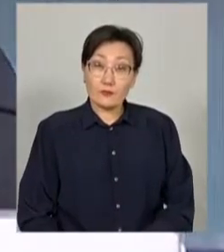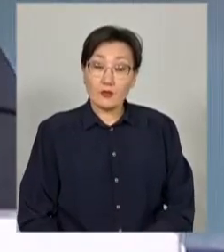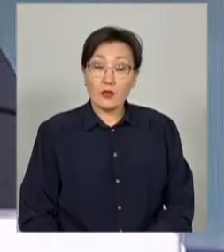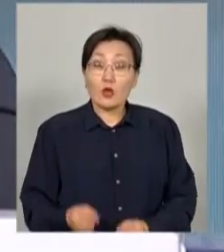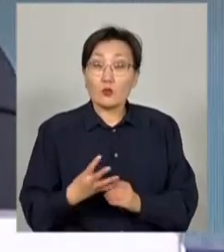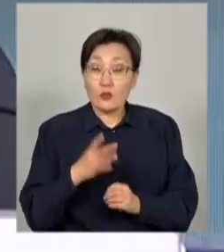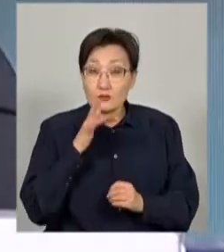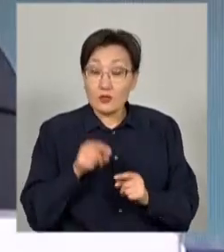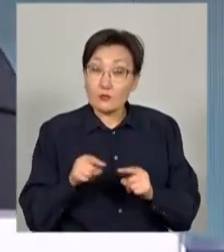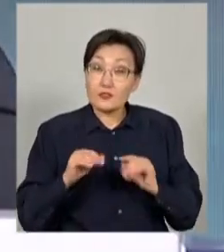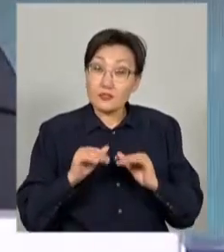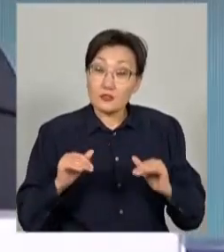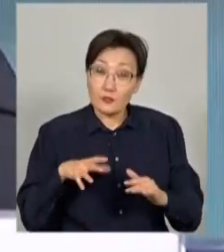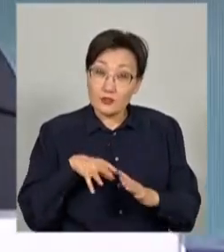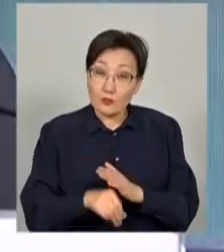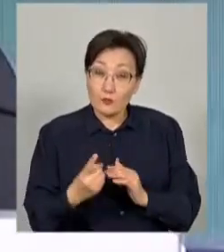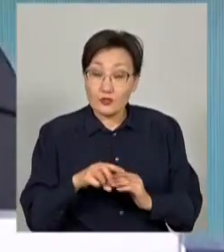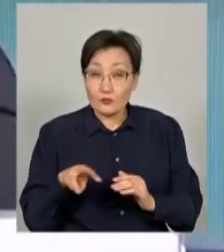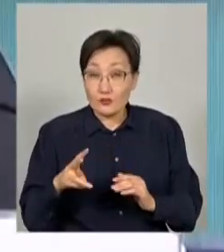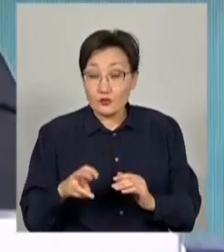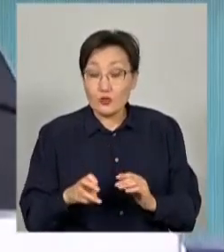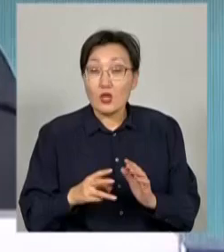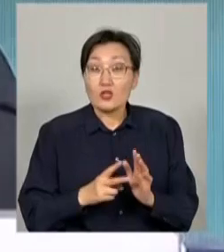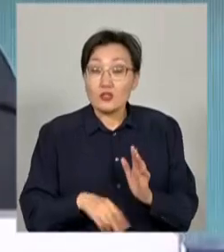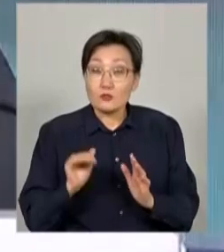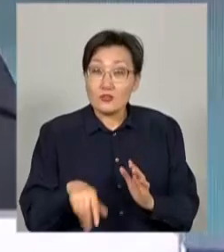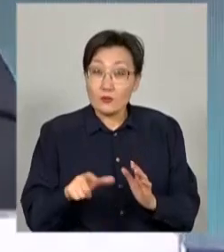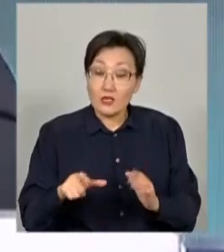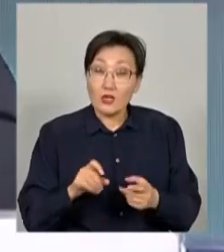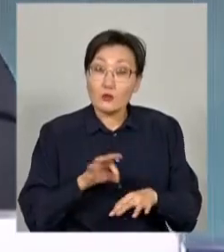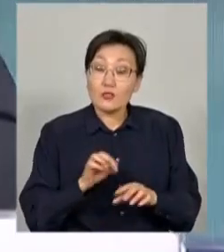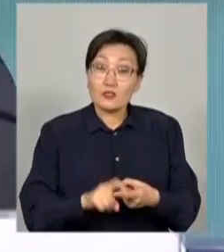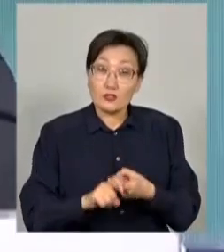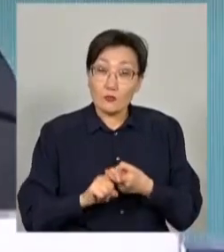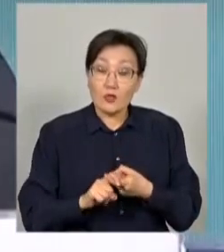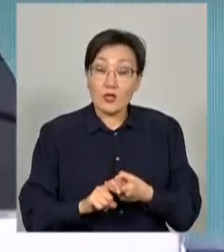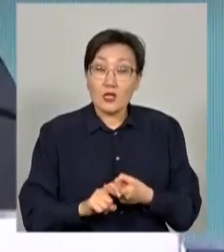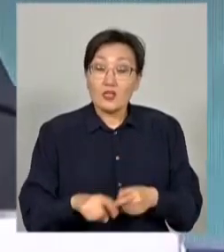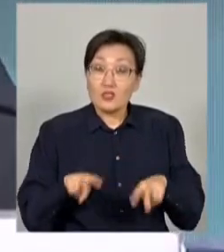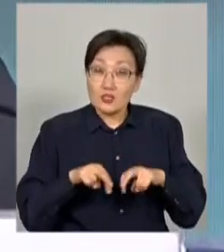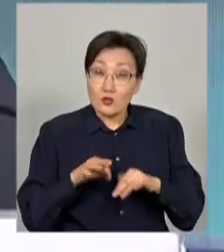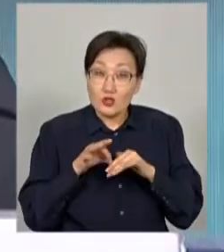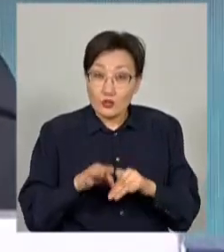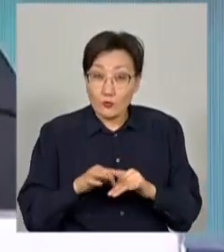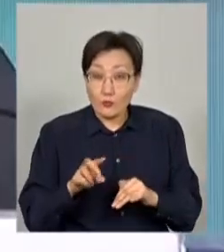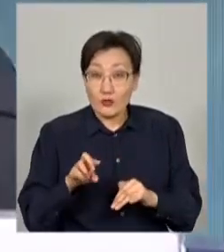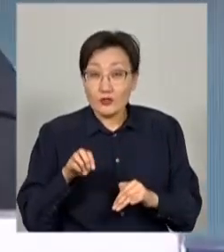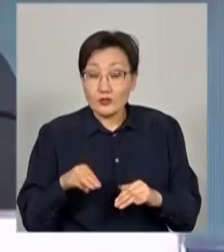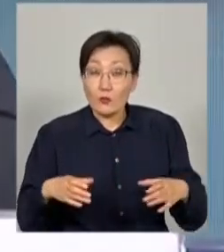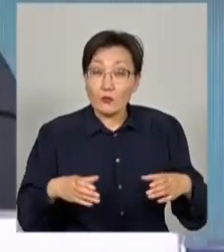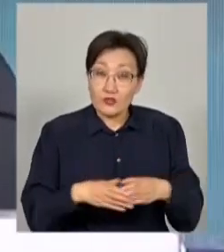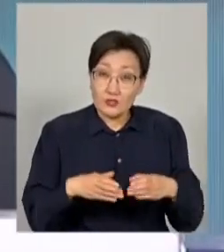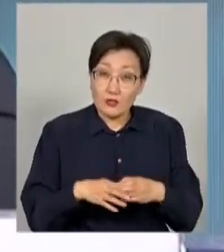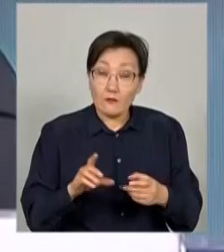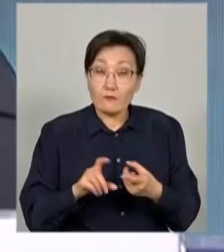14 жасқа дейінгі балалар арасында 1 миллион 370 мың адам бар ауру жұқтырған. Біз қоздырғышқа зерттеу жүргіздік. Б тобының вирусы